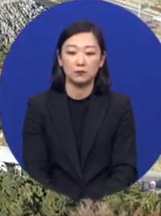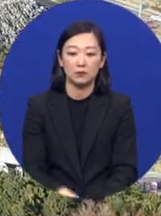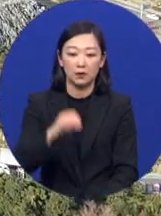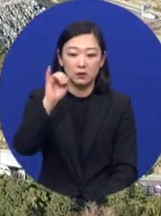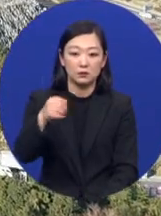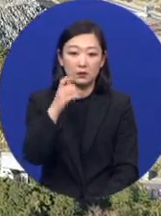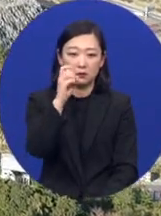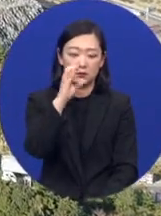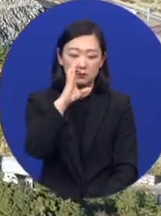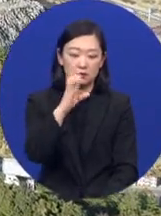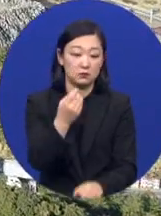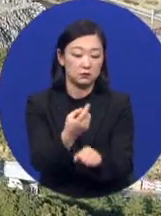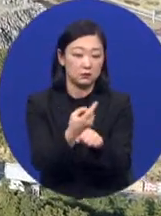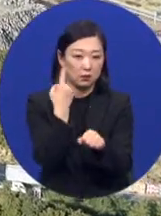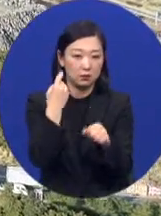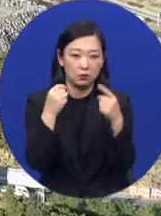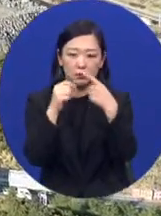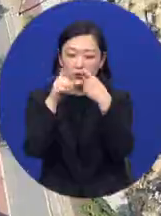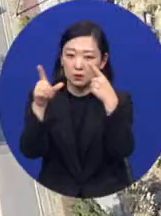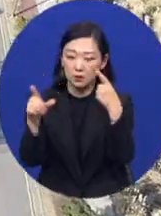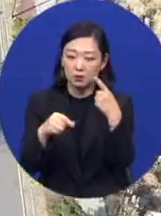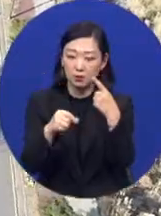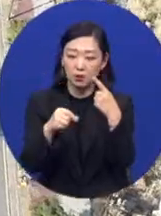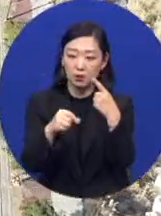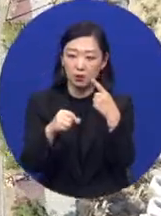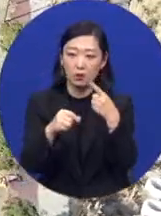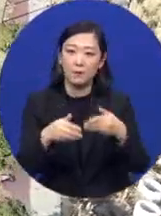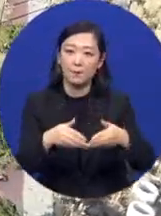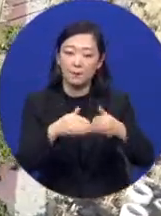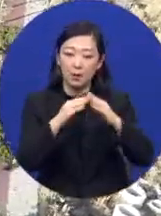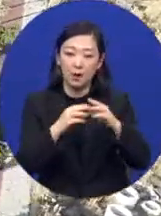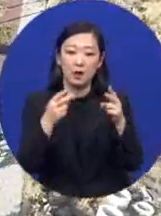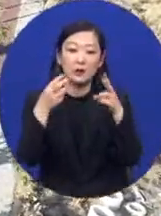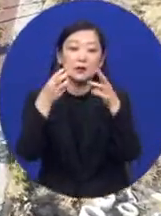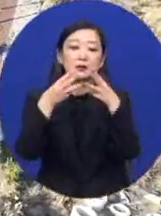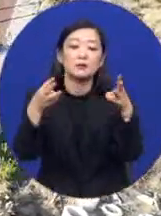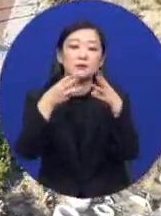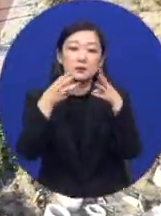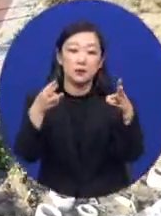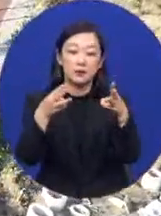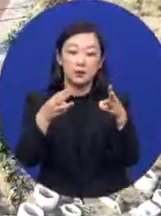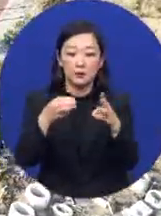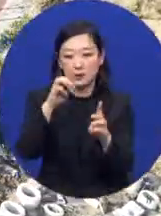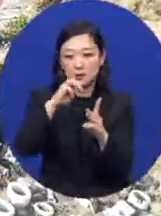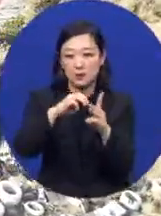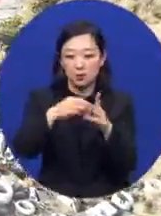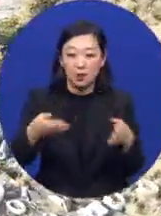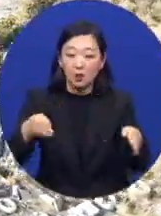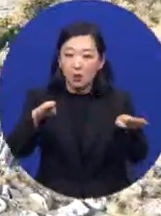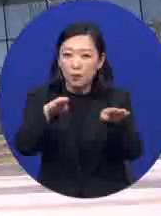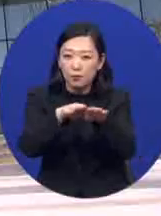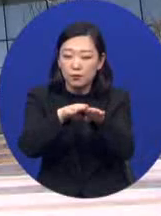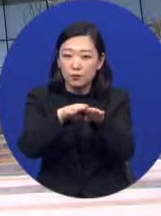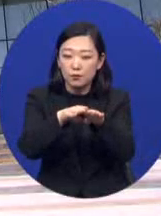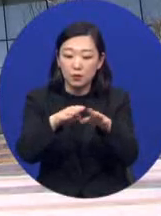jdc가 지난해 1월 제주 헬스케어타운의 완공한 3층짜리 의료 서비스센터 건물